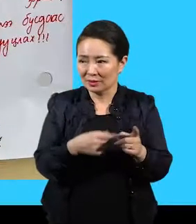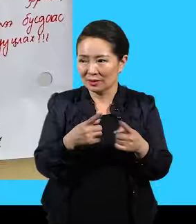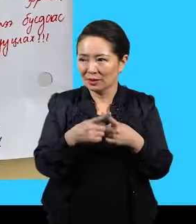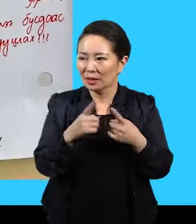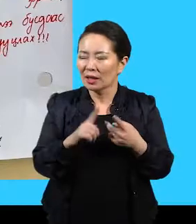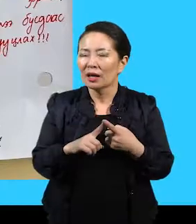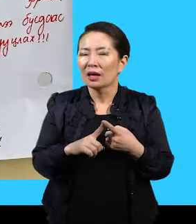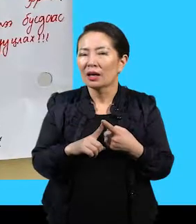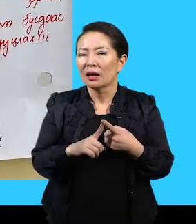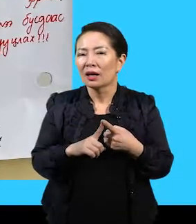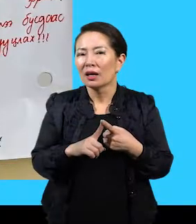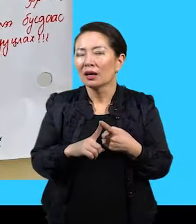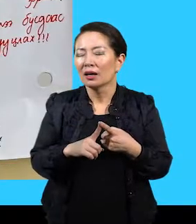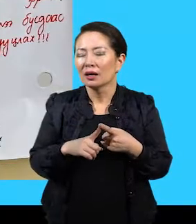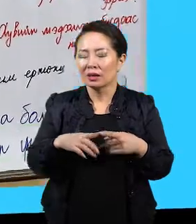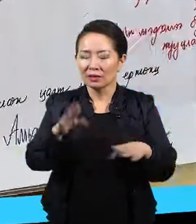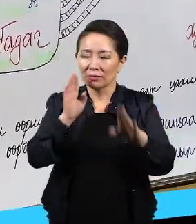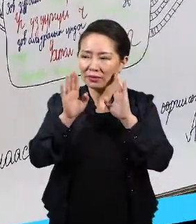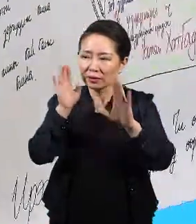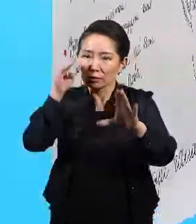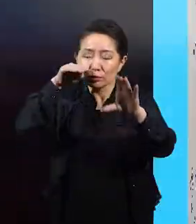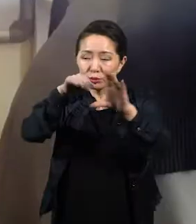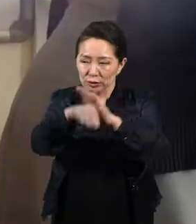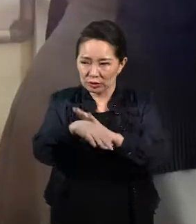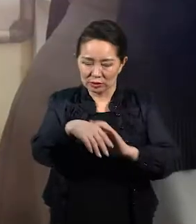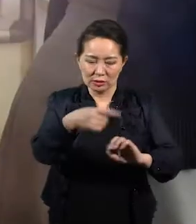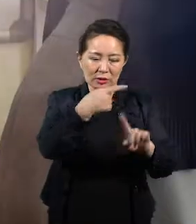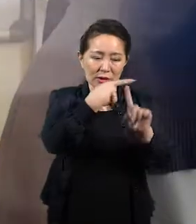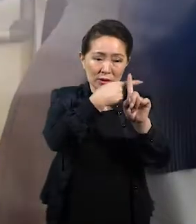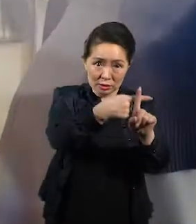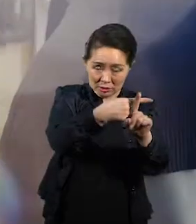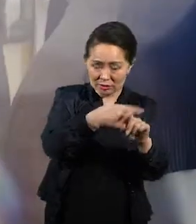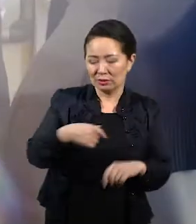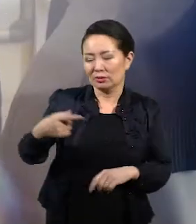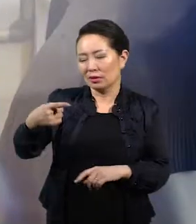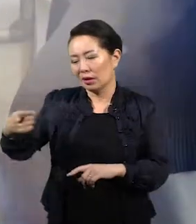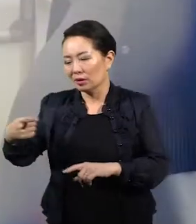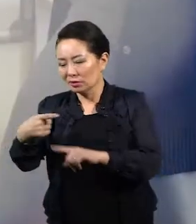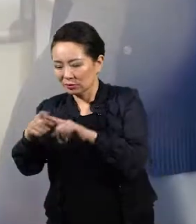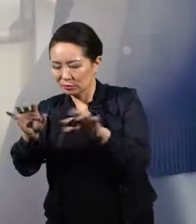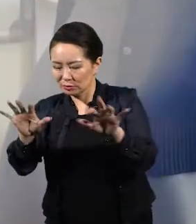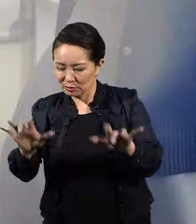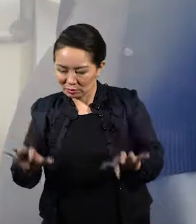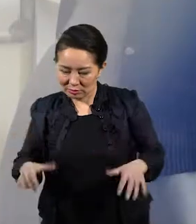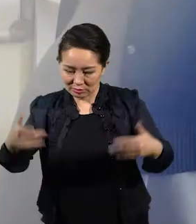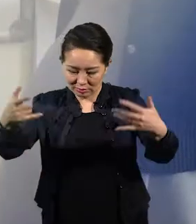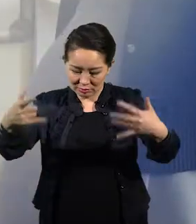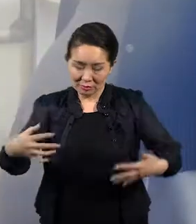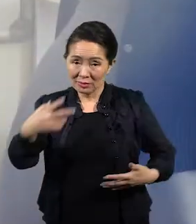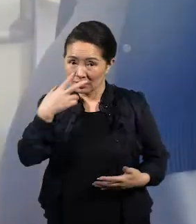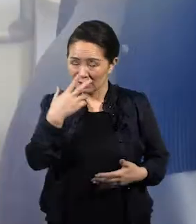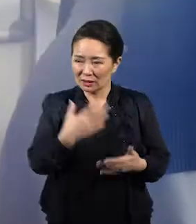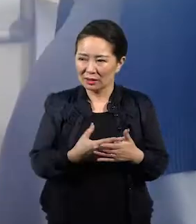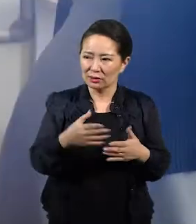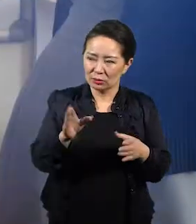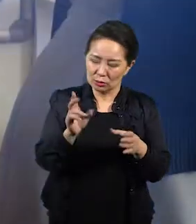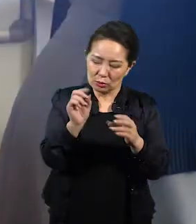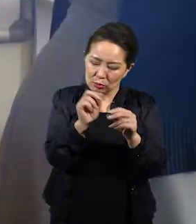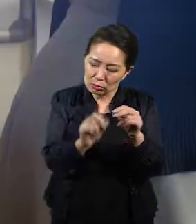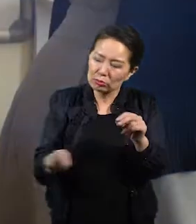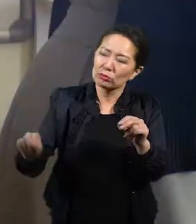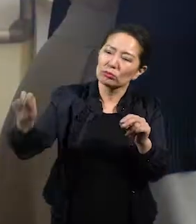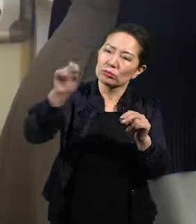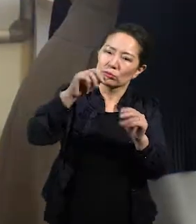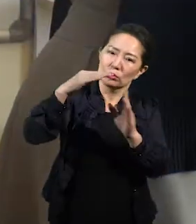хэлээр одоо бид Facebook-д очиж байгаа сөрөг болон эрэг комментуудыг ингэж хийсэн. Тэгээд яагаад энэ нэг ингэж их сум ийшээ ингэж очиж байна